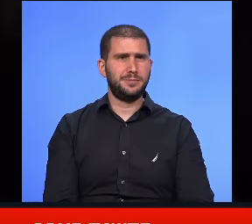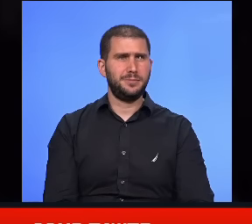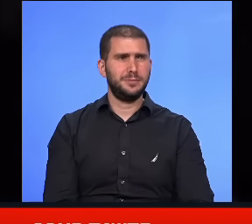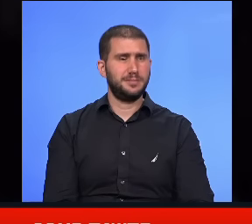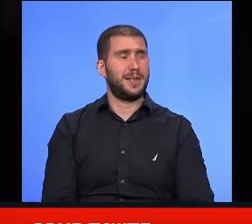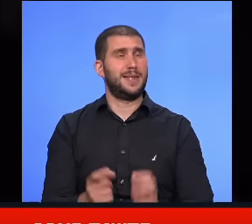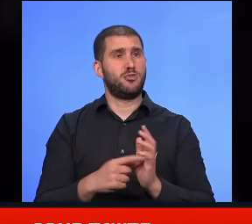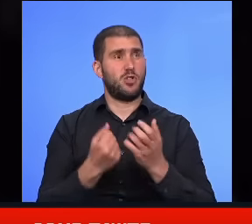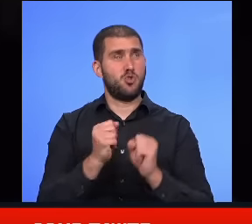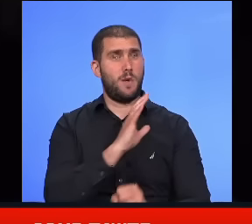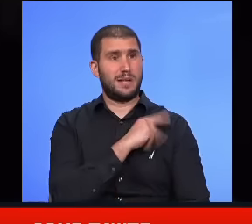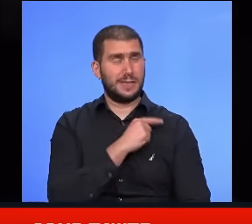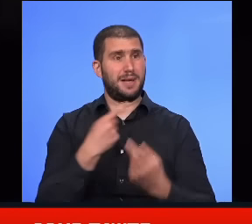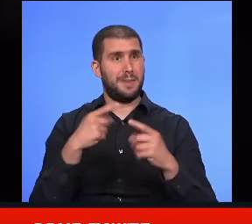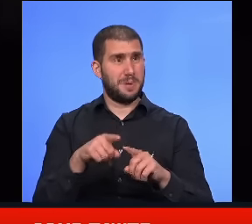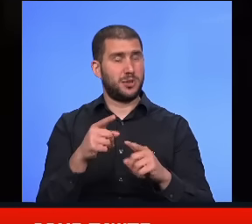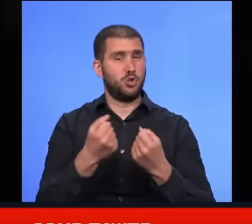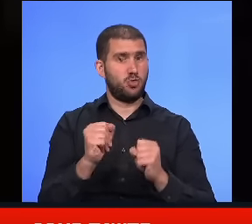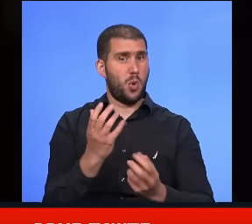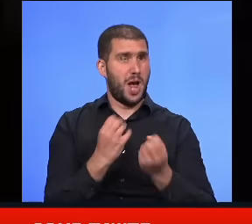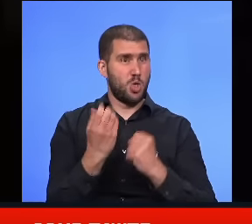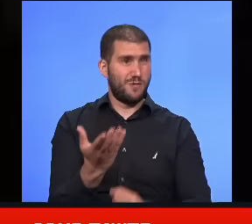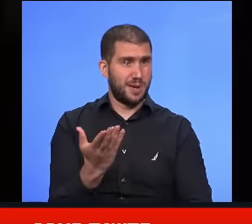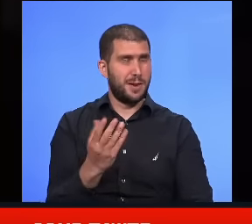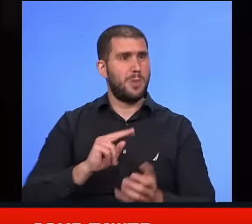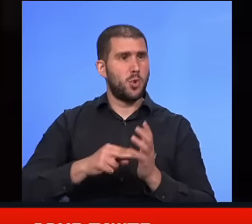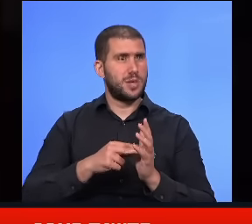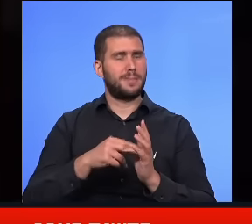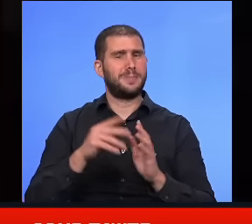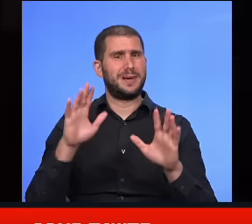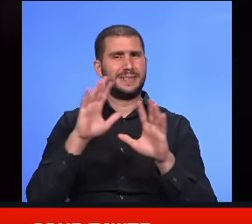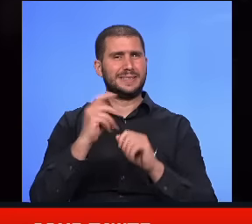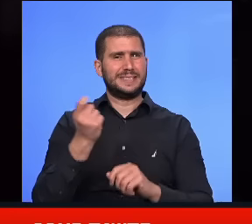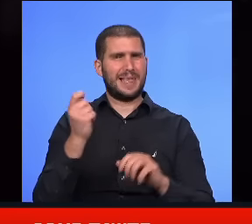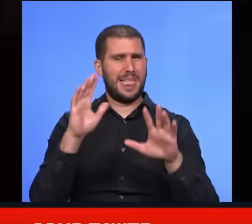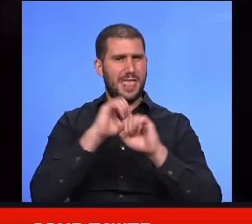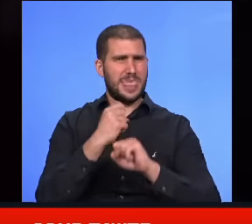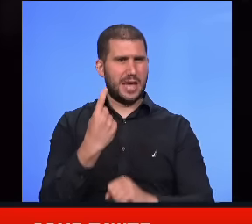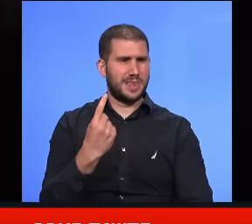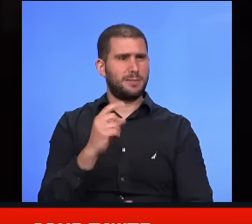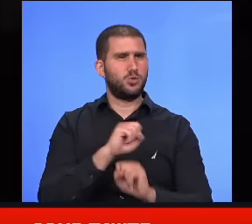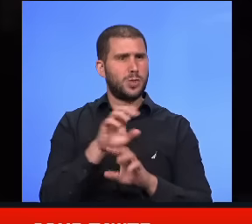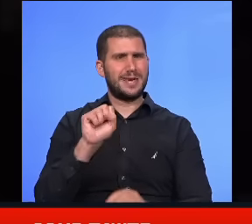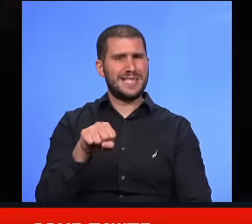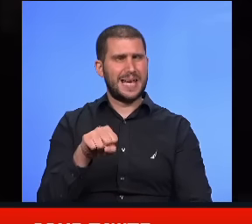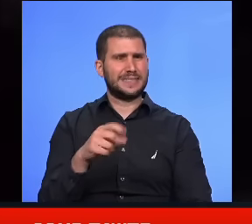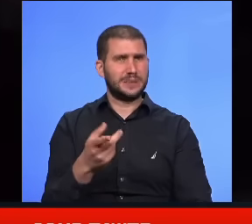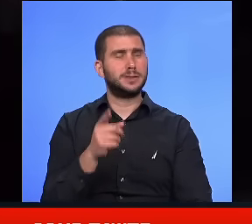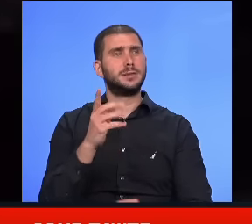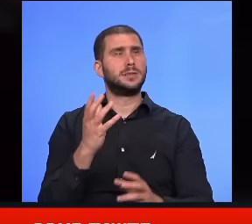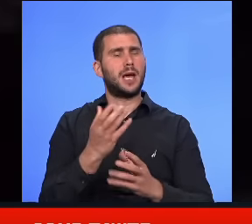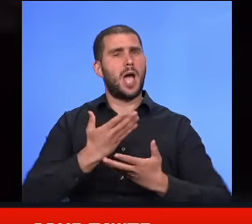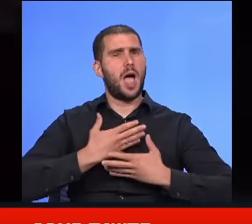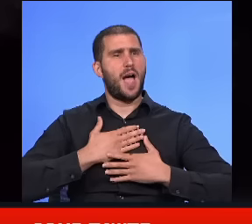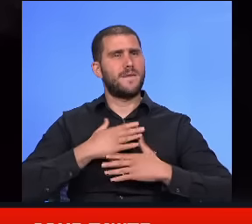הקריאה לשחרור פלסטין לצד הקריאה לשחרור החטופים בתוכנית Saturday Night Live, אשר משודרת ב-YES ובסטינג פלוס, זכו